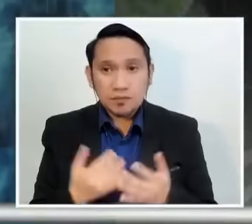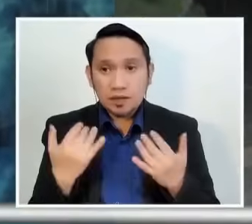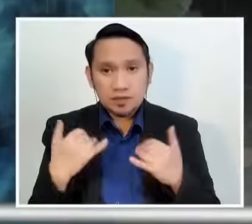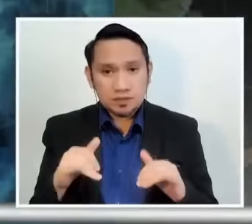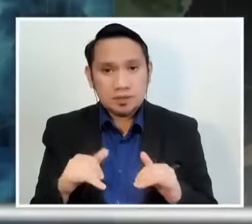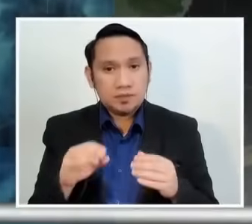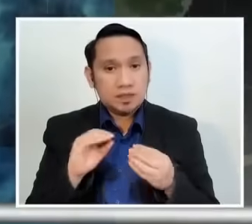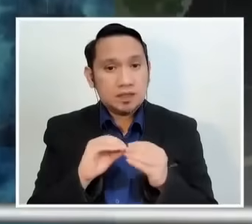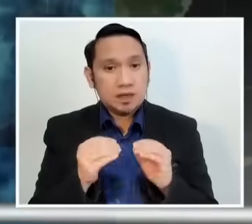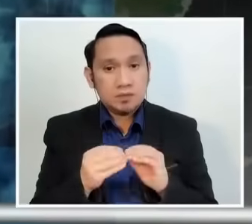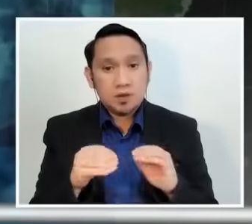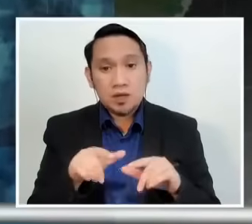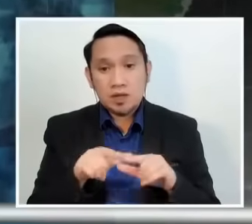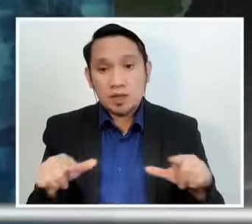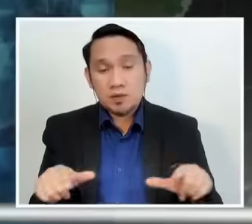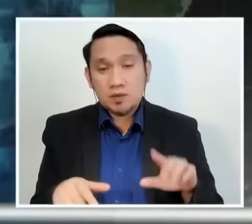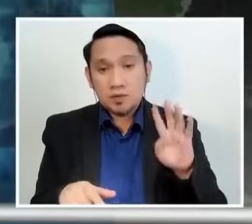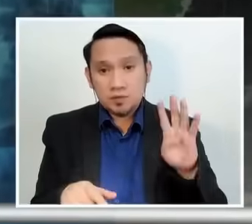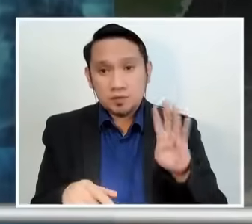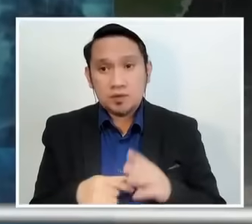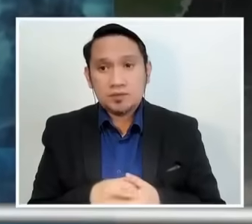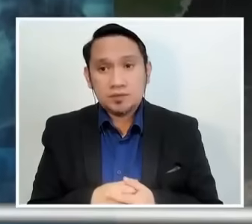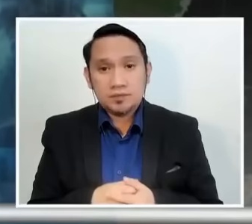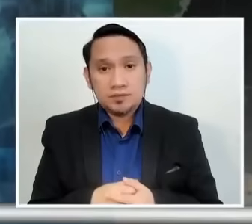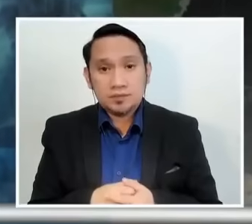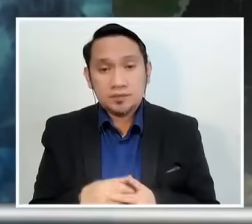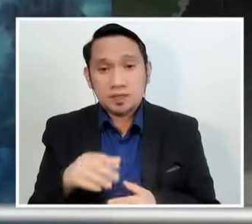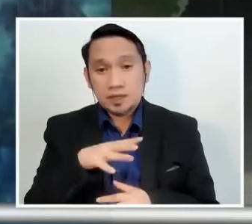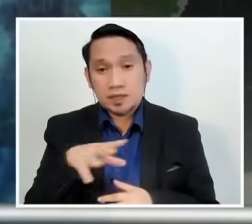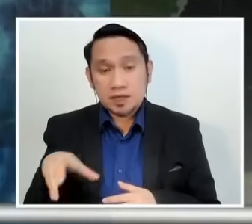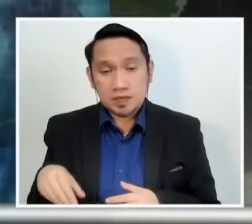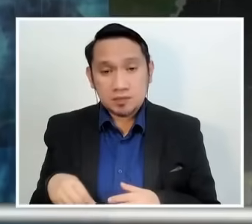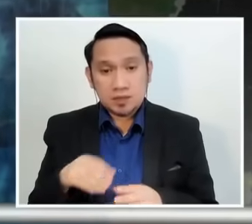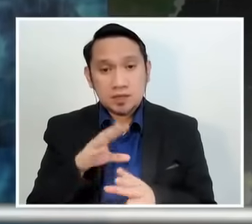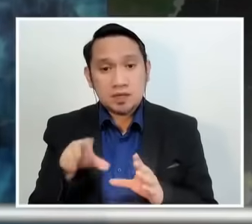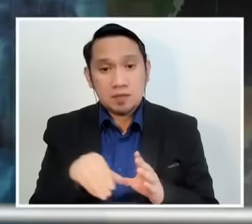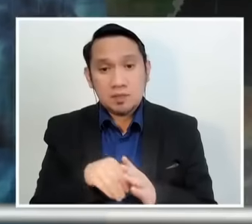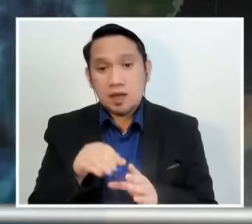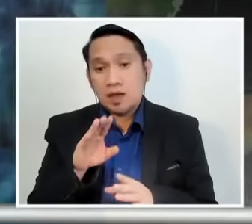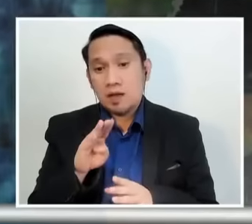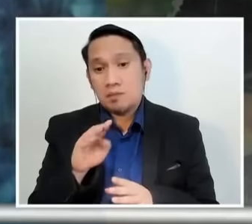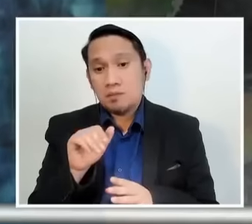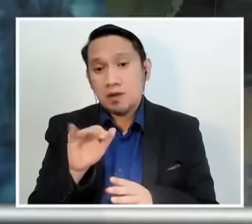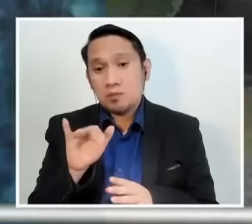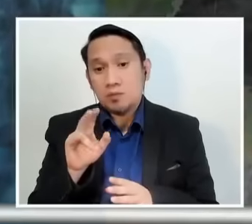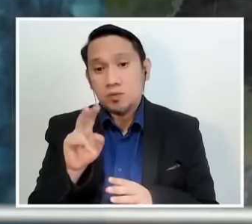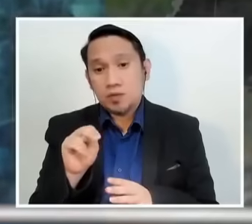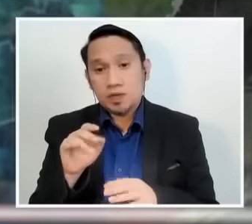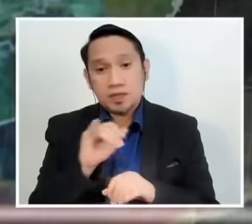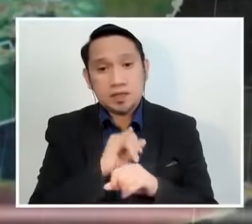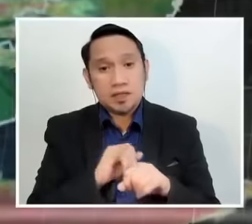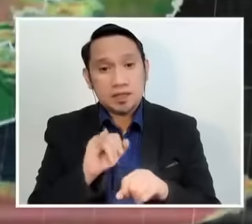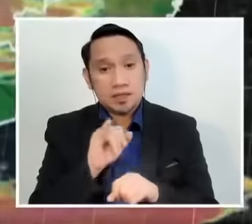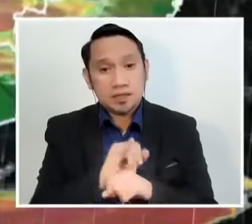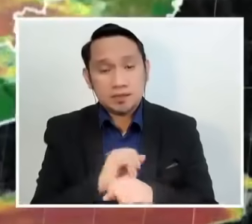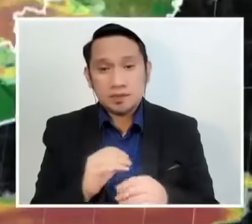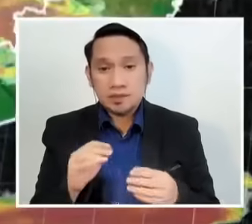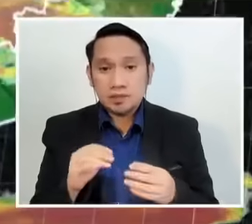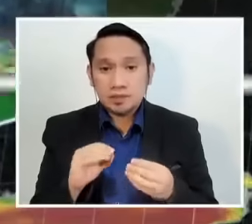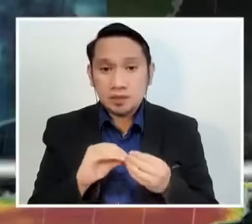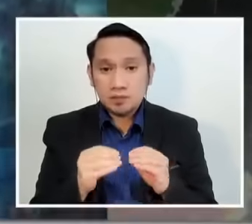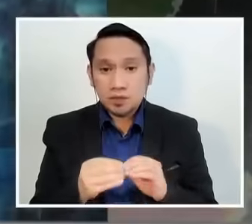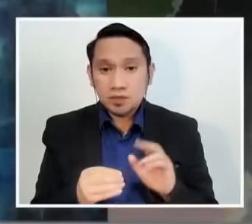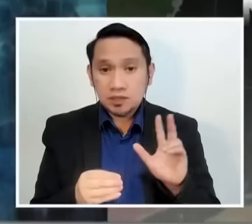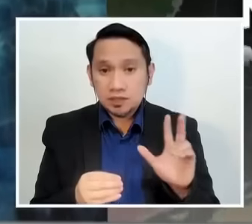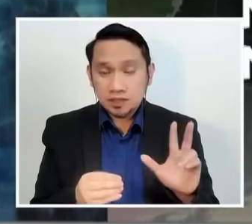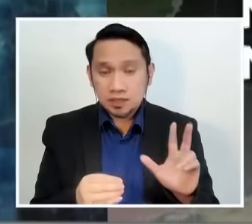4 dyan sa northwestern Cagayan kasama ang Babuyan Islands maging sa northern Ilocos Norte. Signal number 3 sa